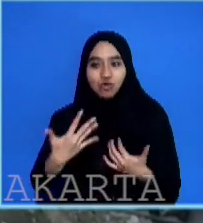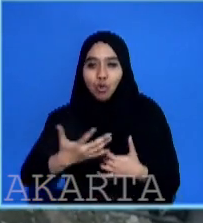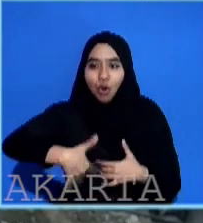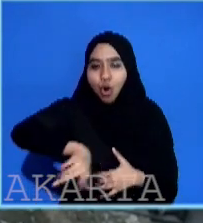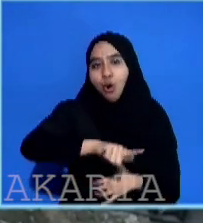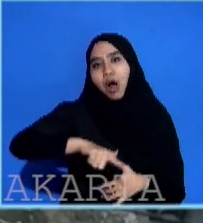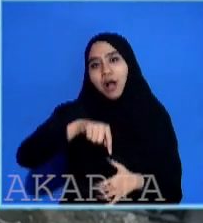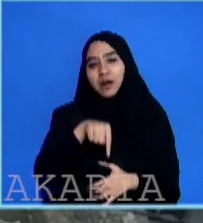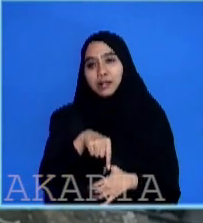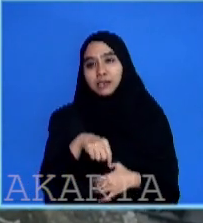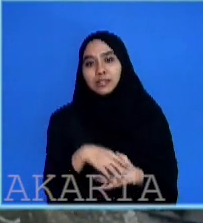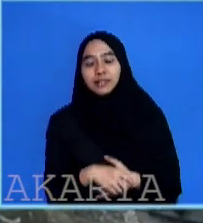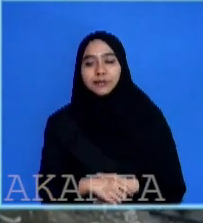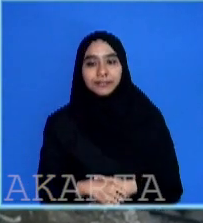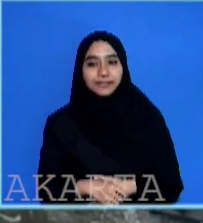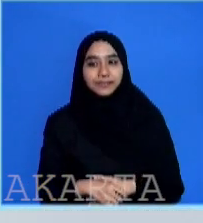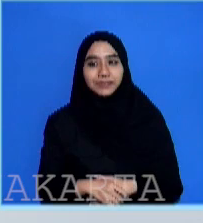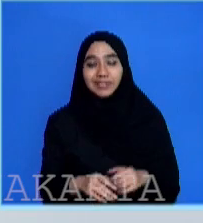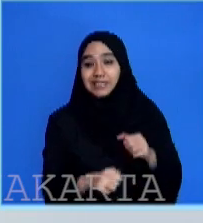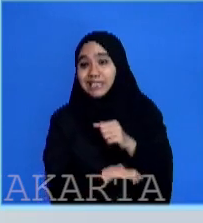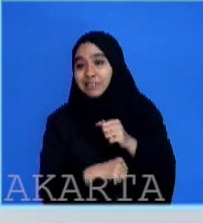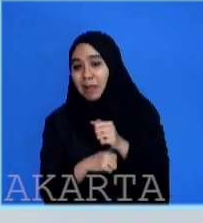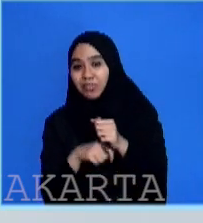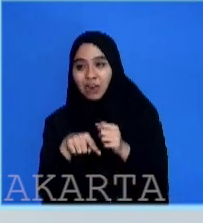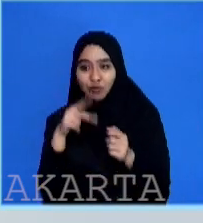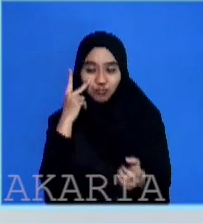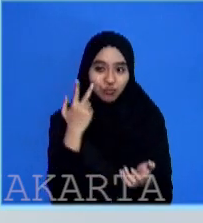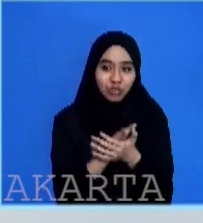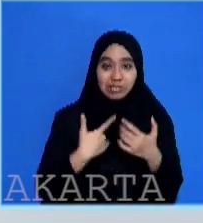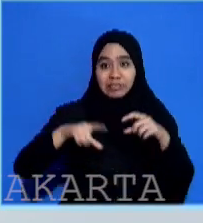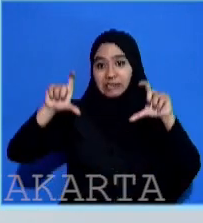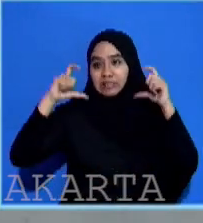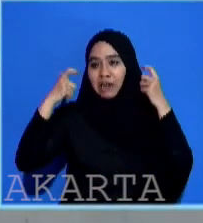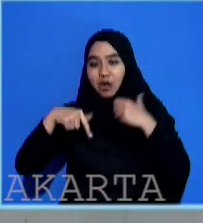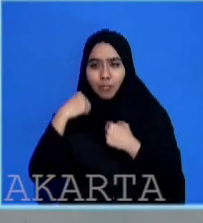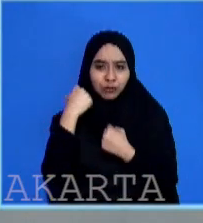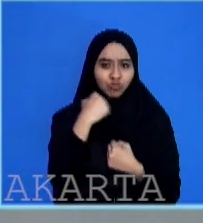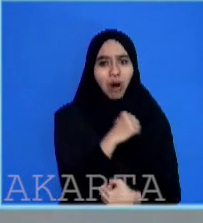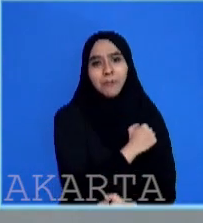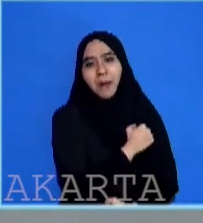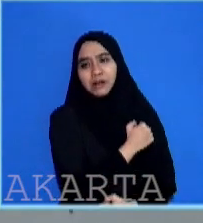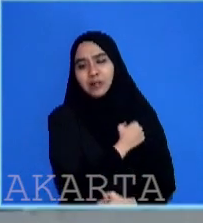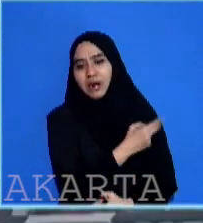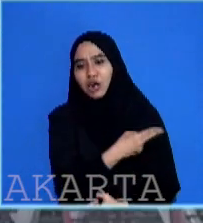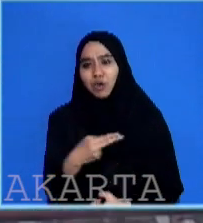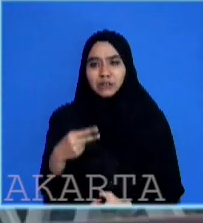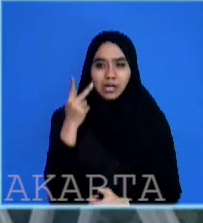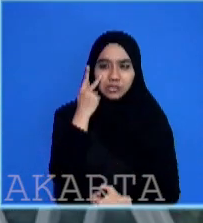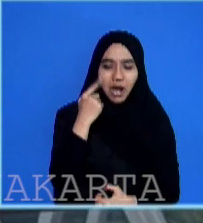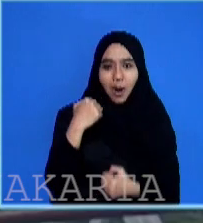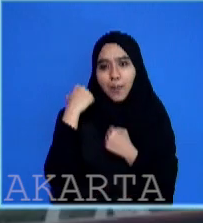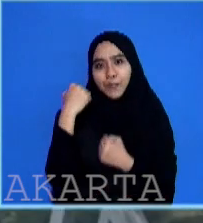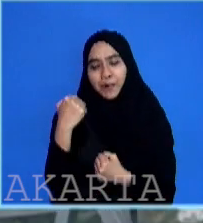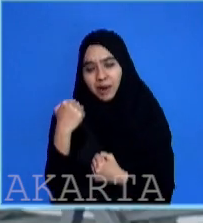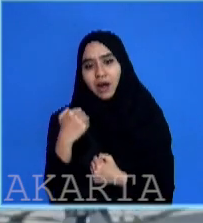k bantarjak buktijarah perjuangan BS indonesiatingi kamardikanwontenan